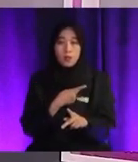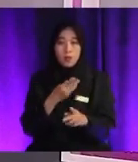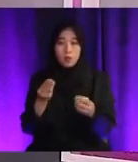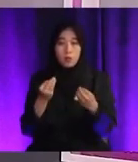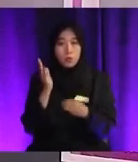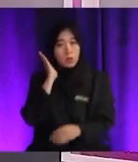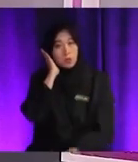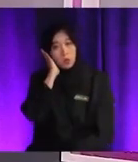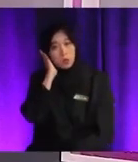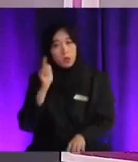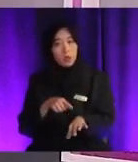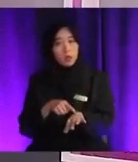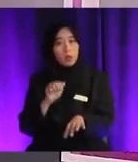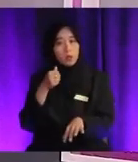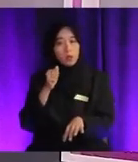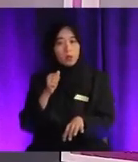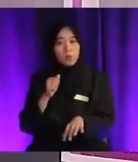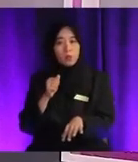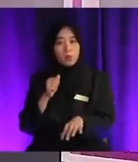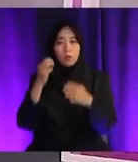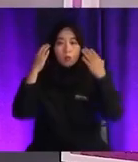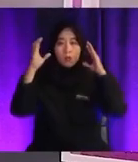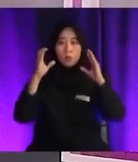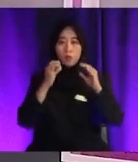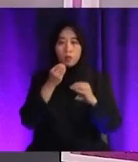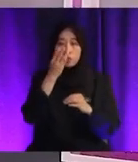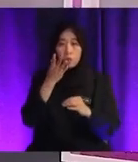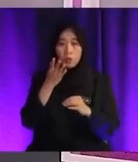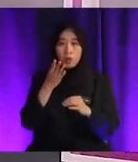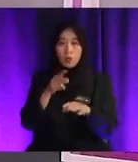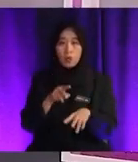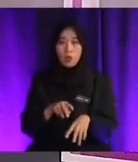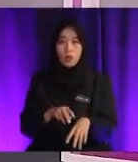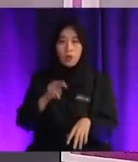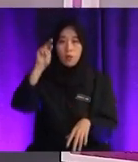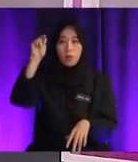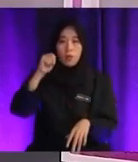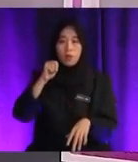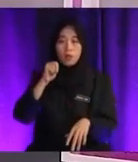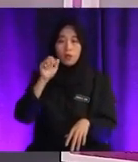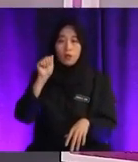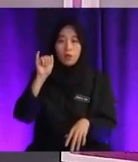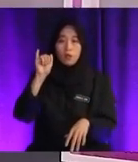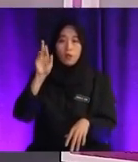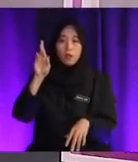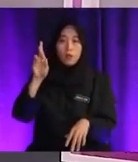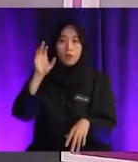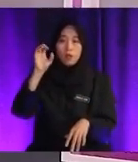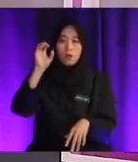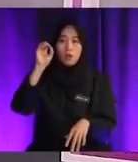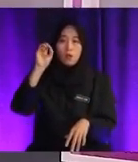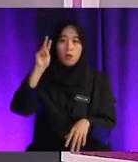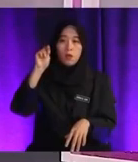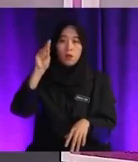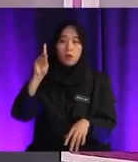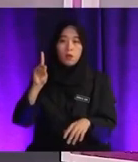pukul 10 malam. Okay, saya sangat-sangat menggalakkan kita pasang aircon tu awal. Penyaman udara tu awal. Supaya? Supaya